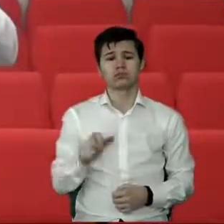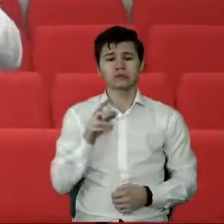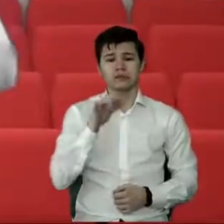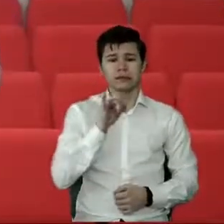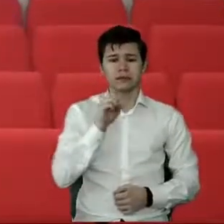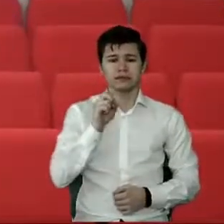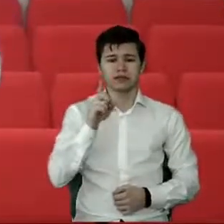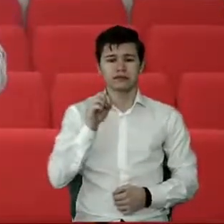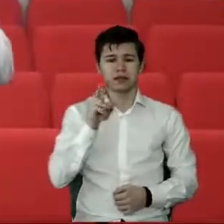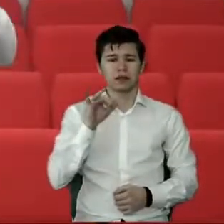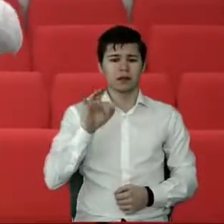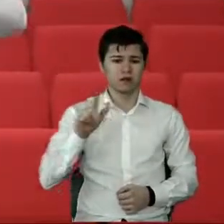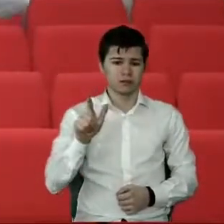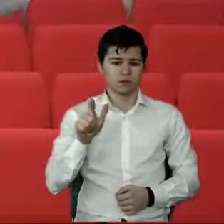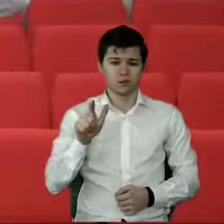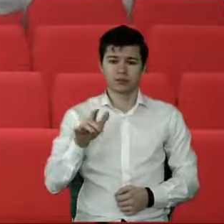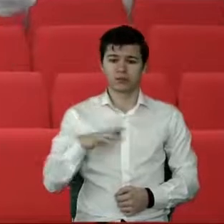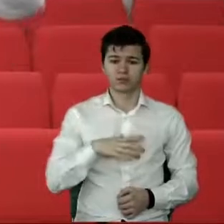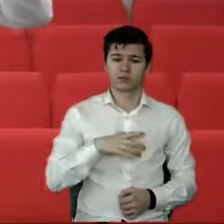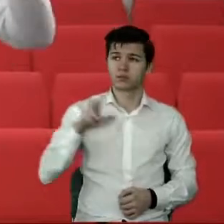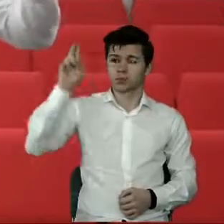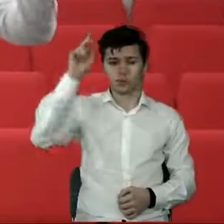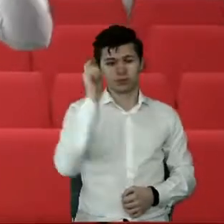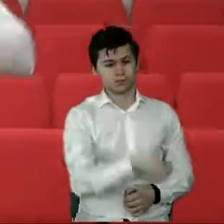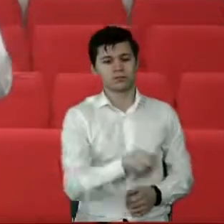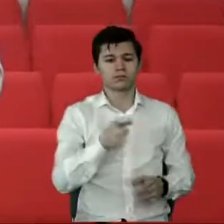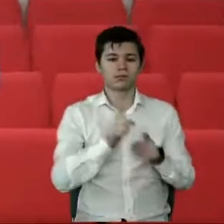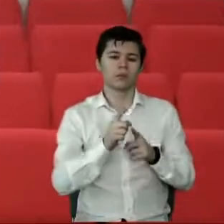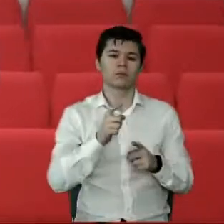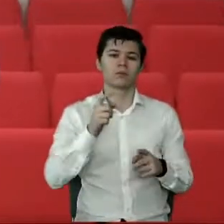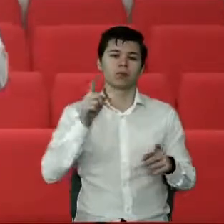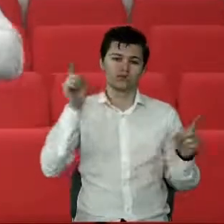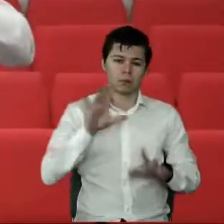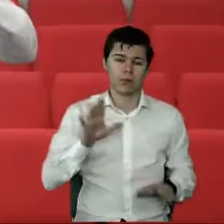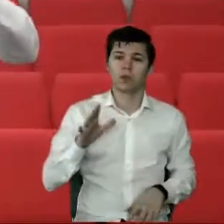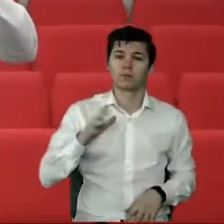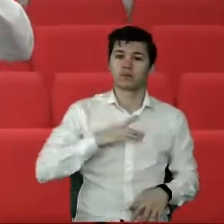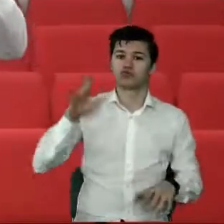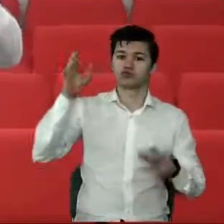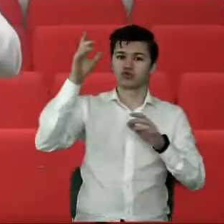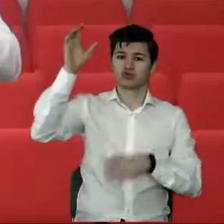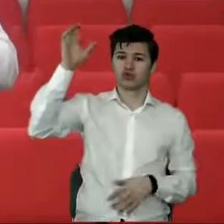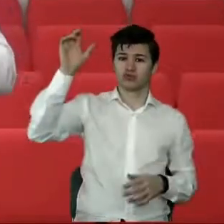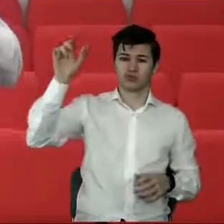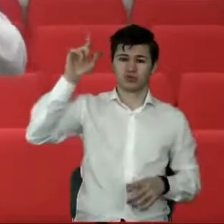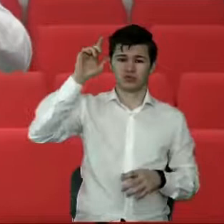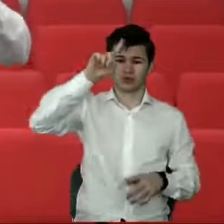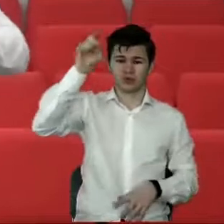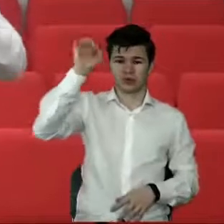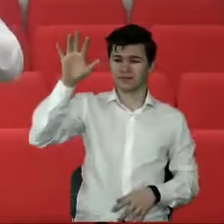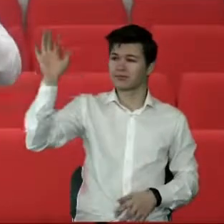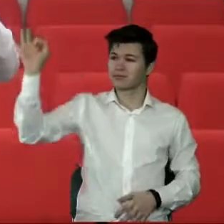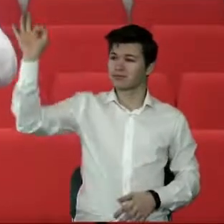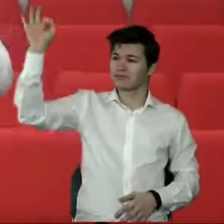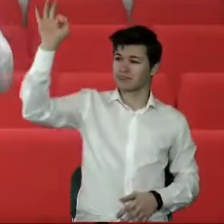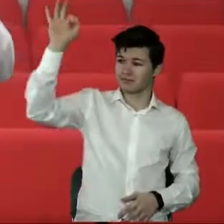ему знамение. И опять же солнце вернулось назад на сколько-то ступеней, Это было знамение очень великое, что потом к